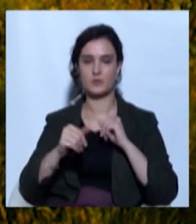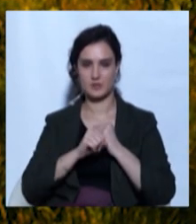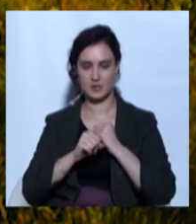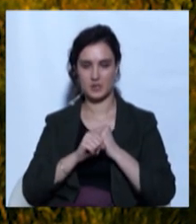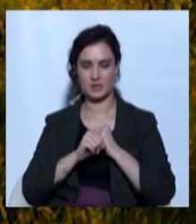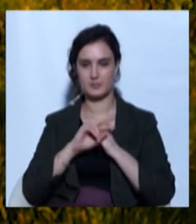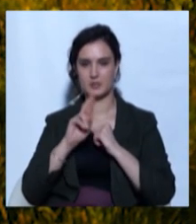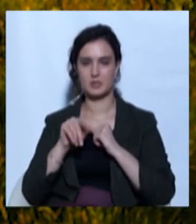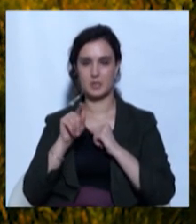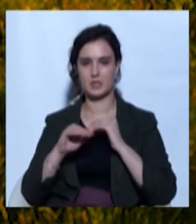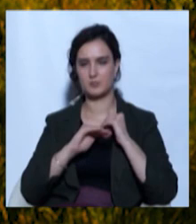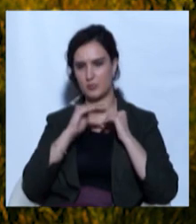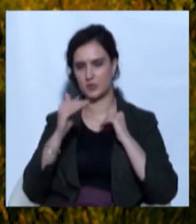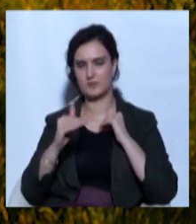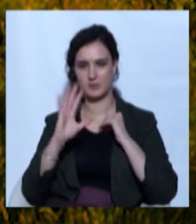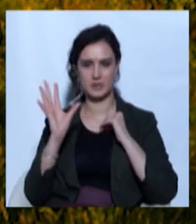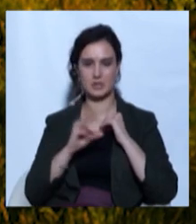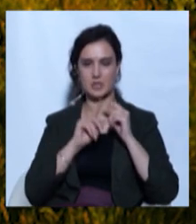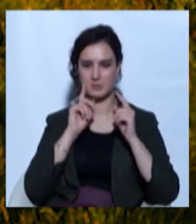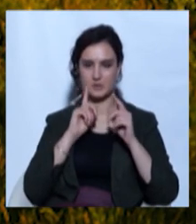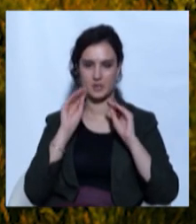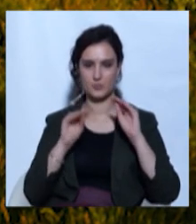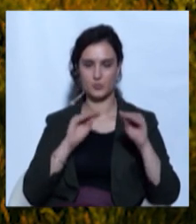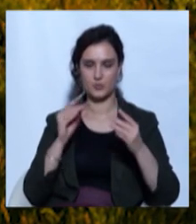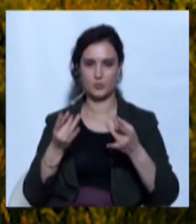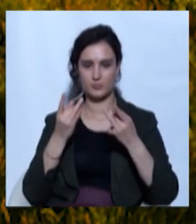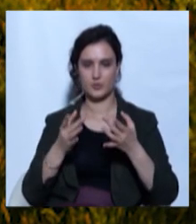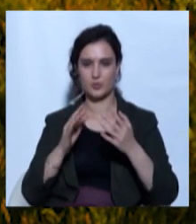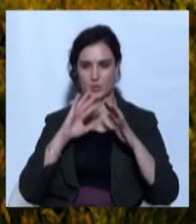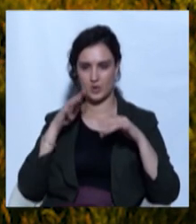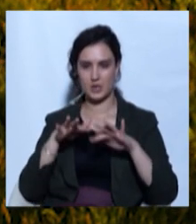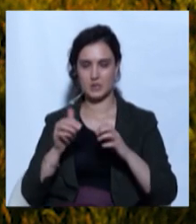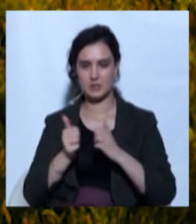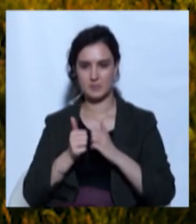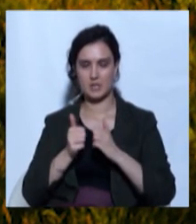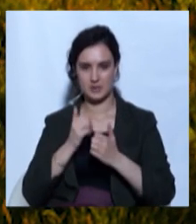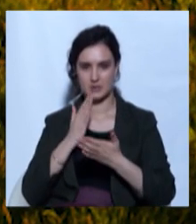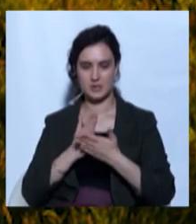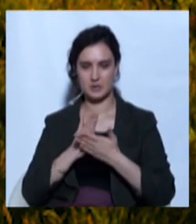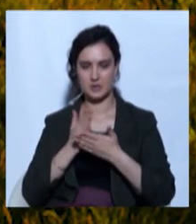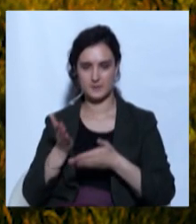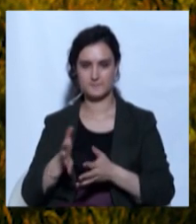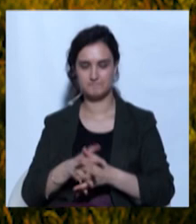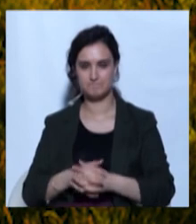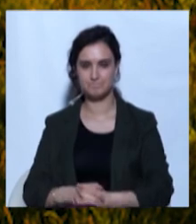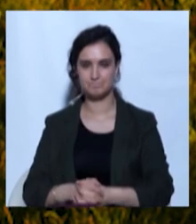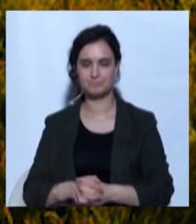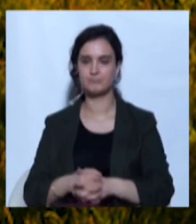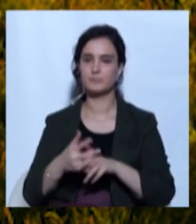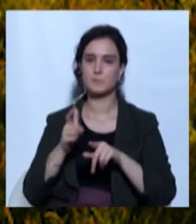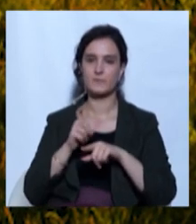და ეს ბორცვი მთლიანად გამწვანებულია, უბრალოდ ოკეანის მხარეს არის გახსნილი.